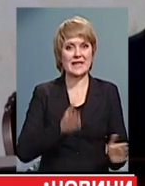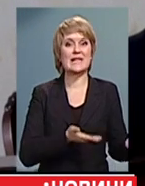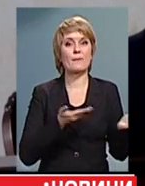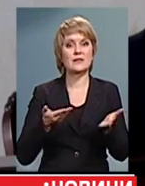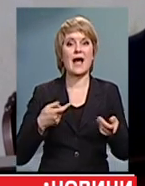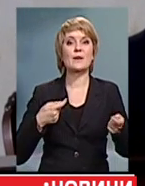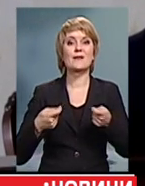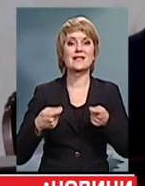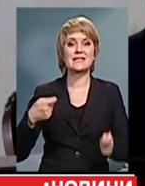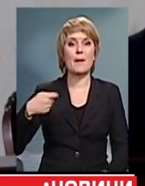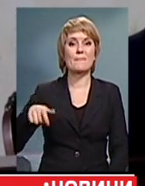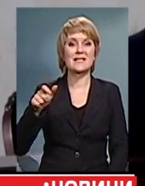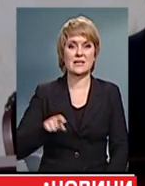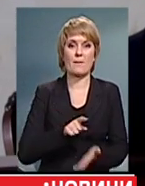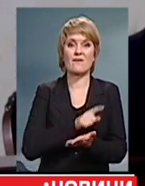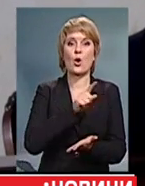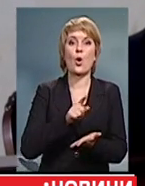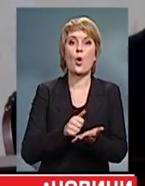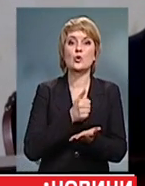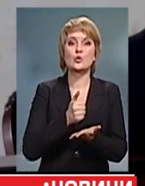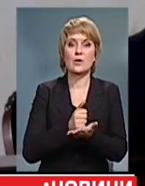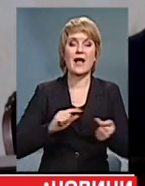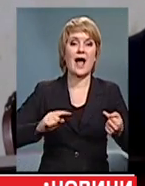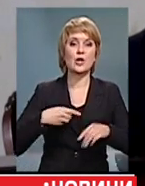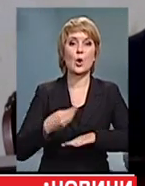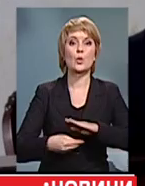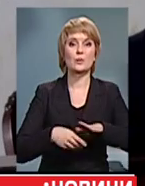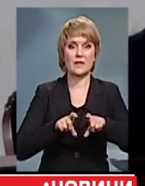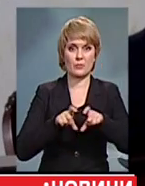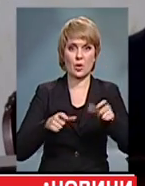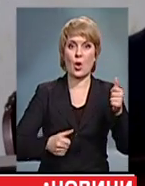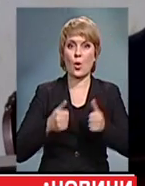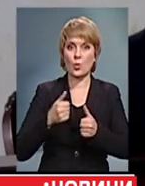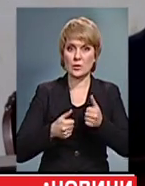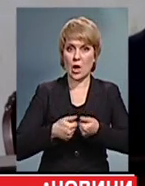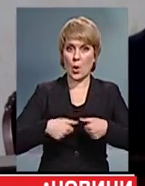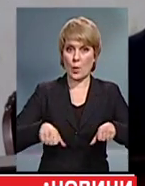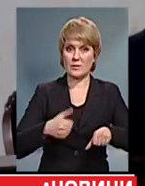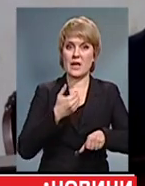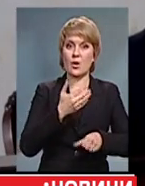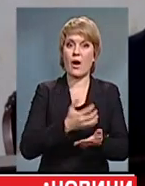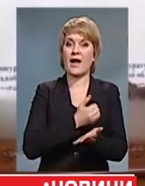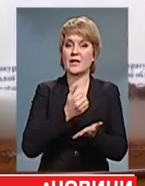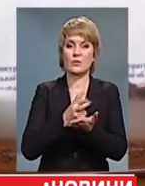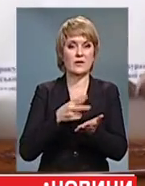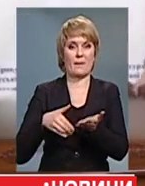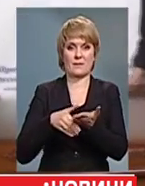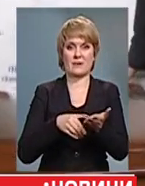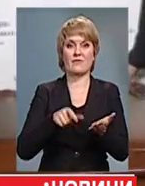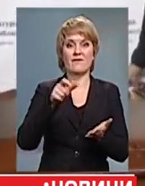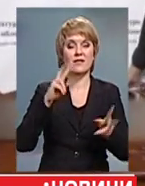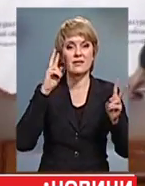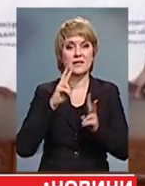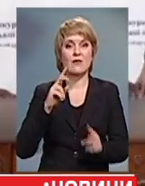запросила адміністрація президента. Він мав очолити антикорупційне бюро. Утім, конкурсна комісія його кандидатури не підтримала, бо Саквареллідзе не знав